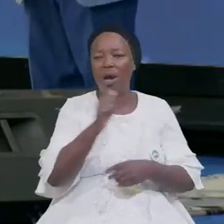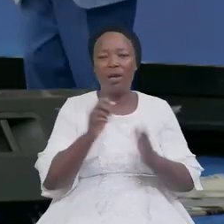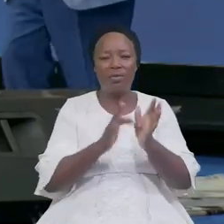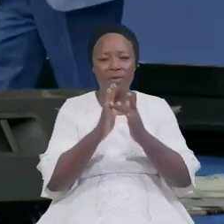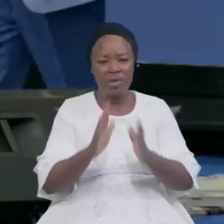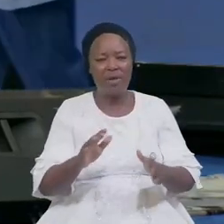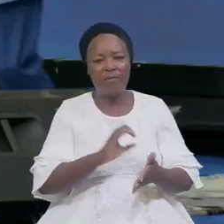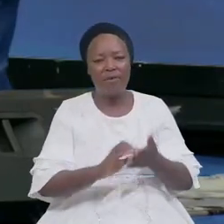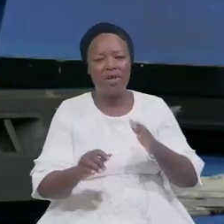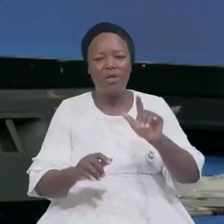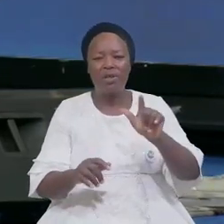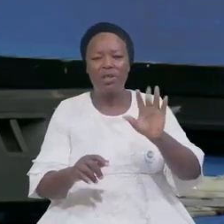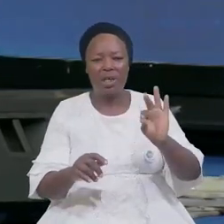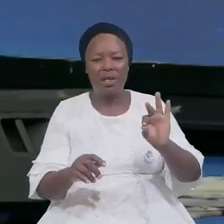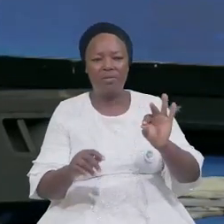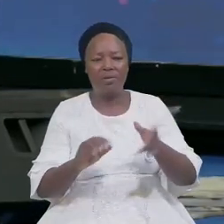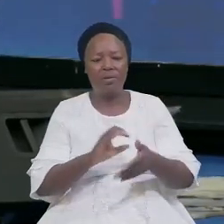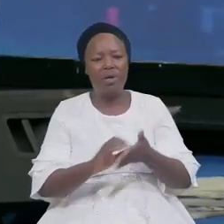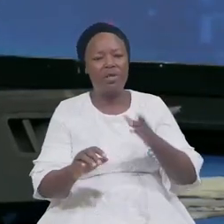chrétien. Au verset 29,